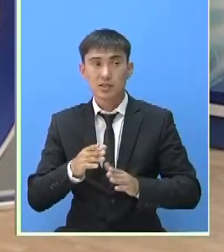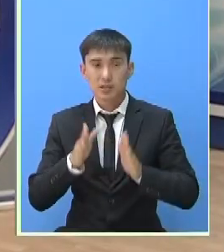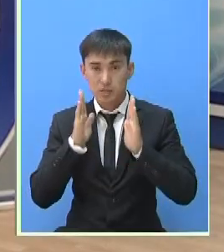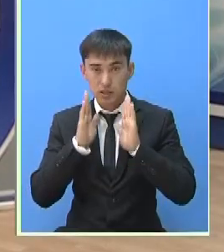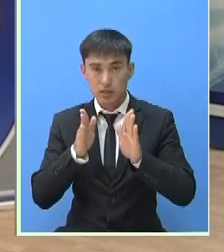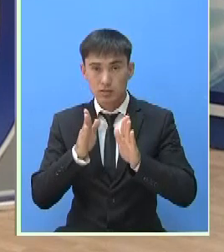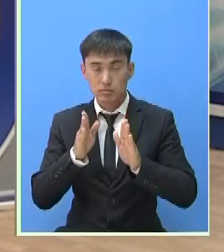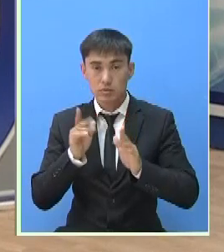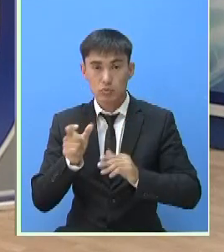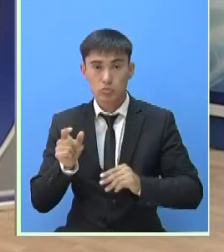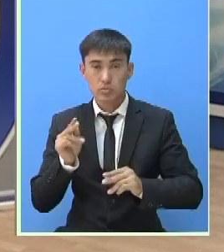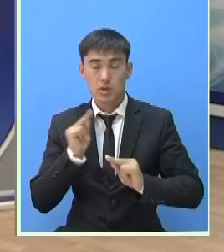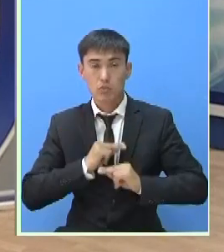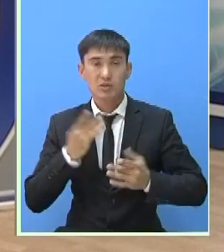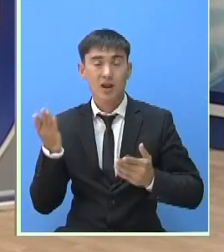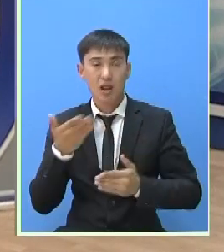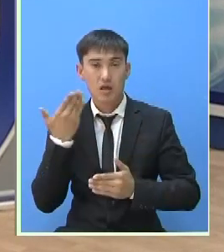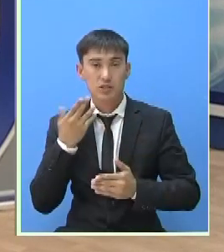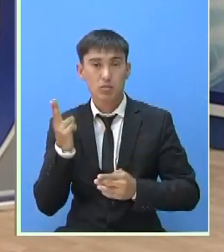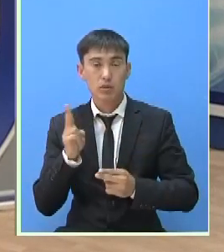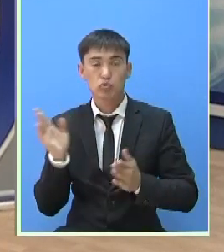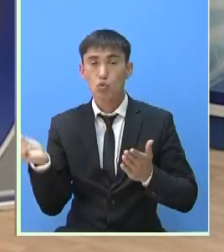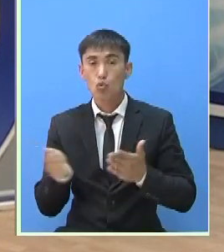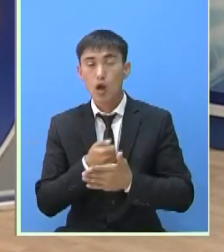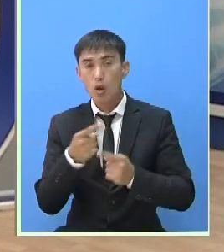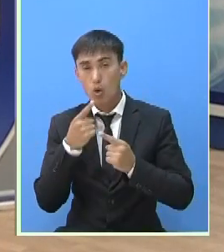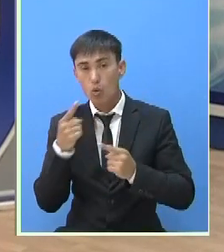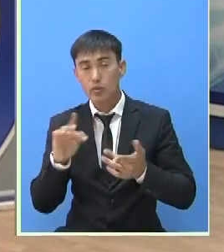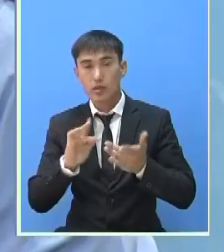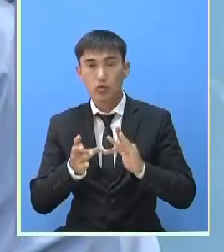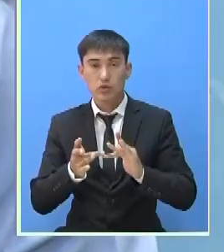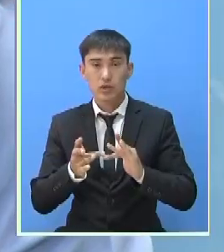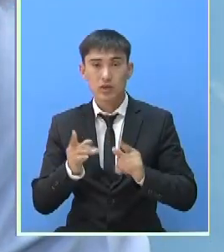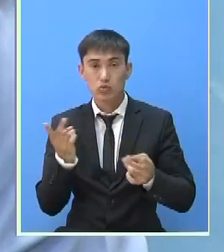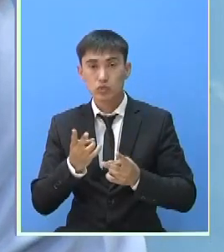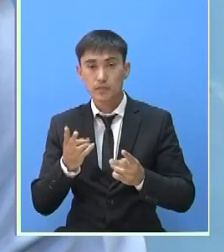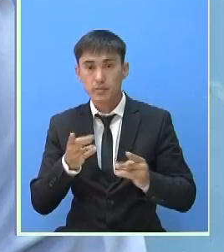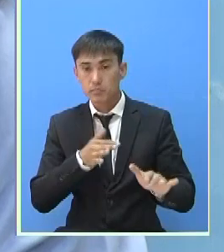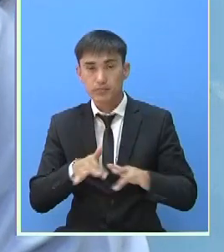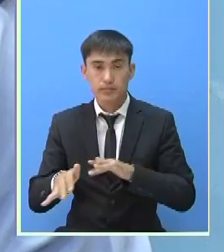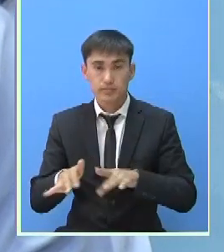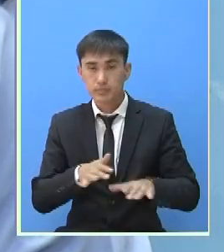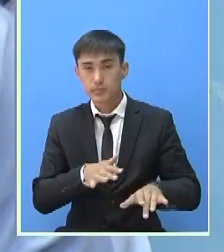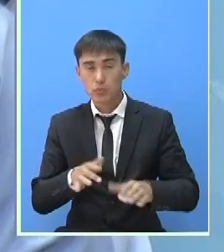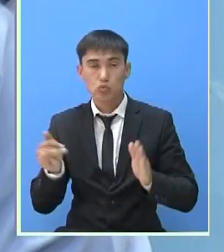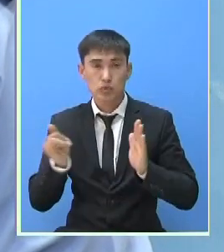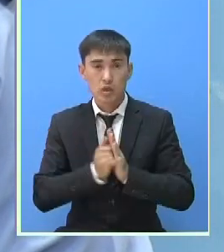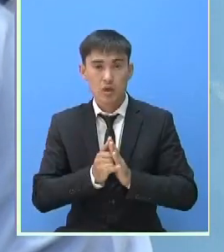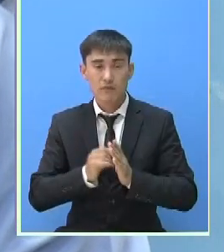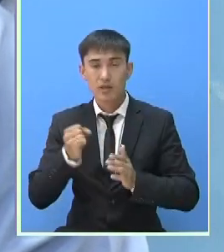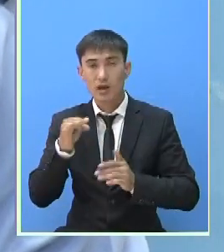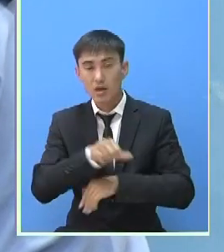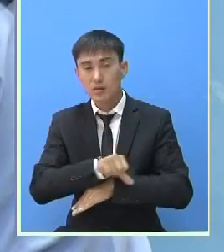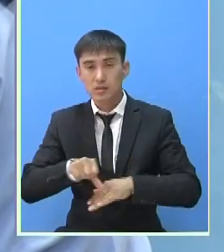людьми работать, конечно, легче, потому что удаленно это надо определенные следственные действия провести, установить